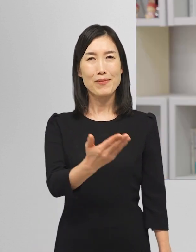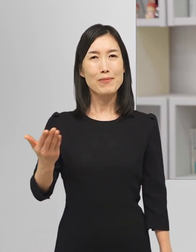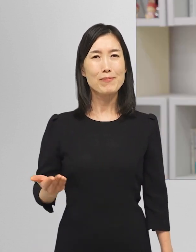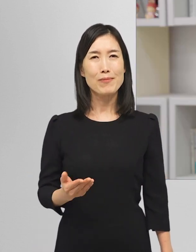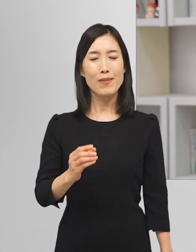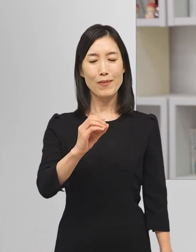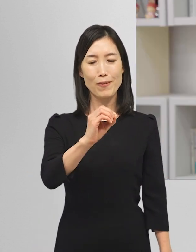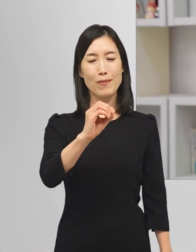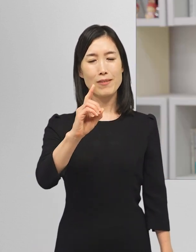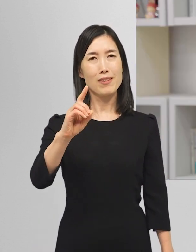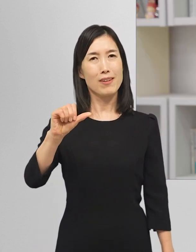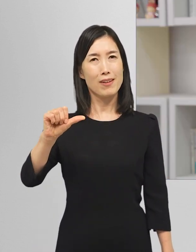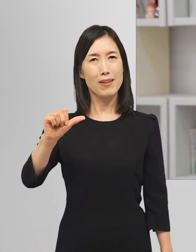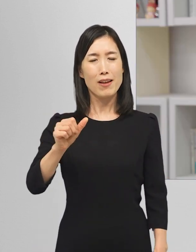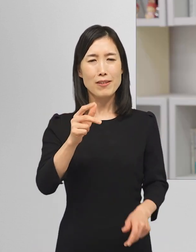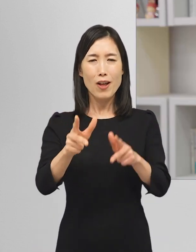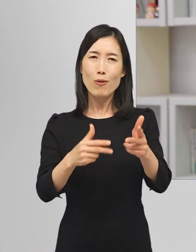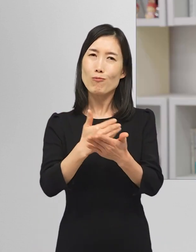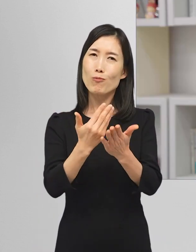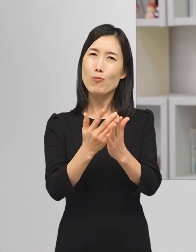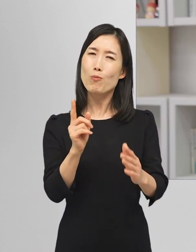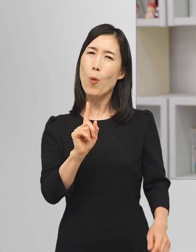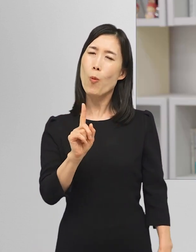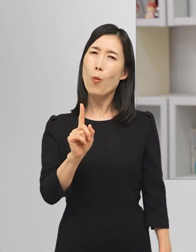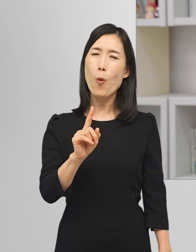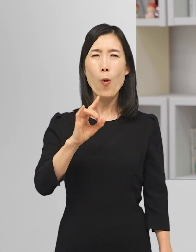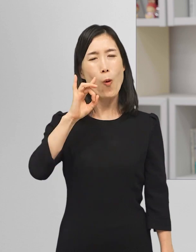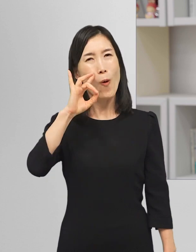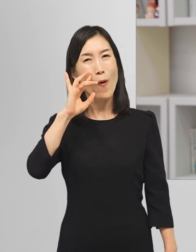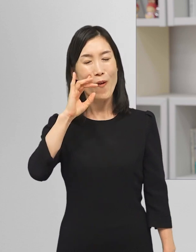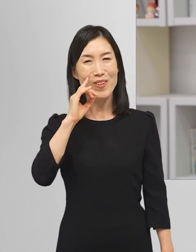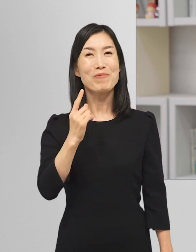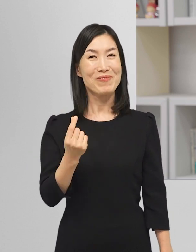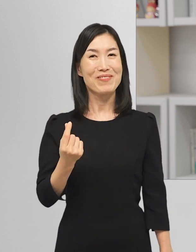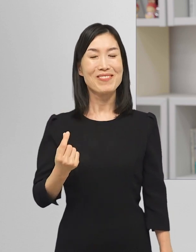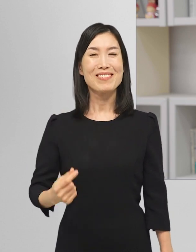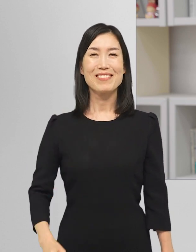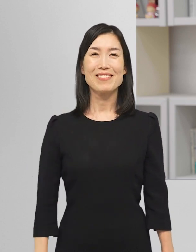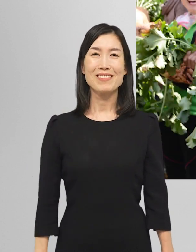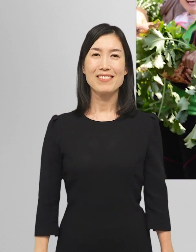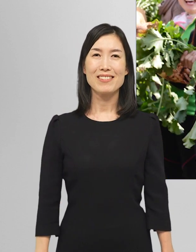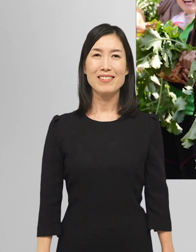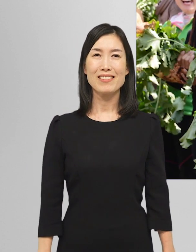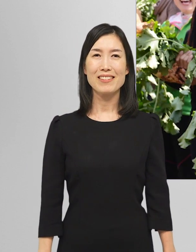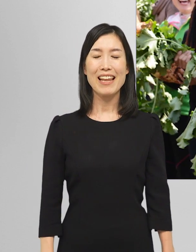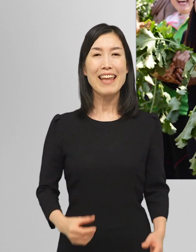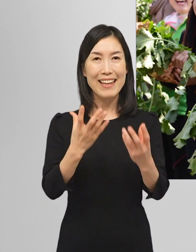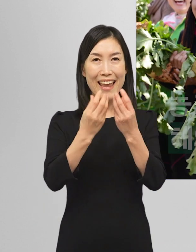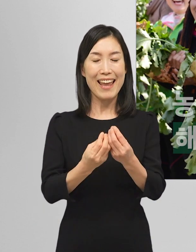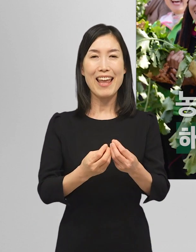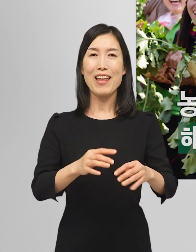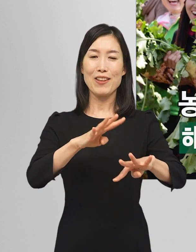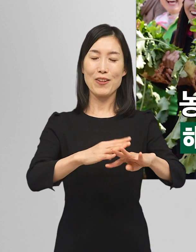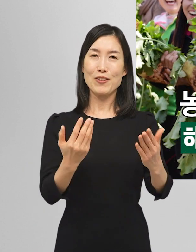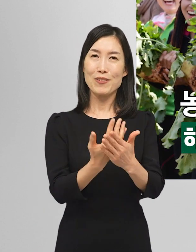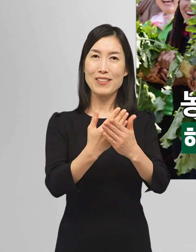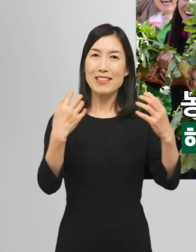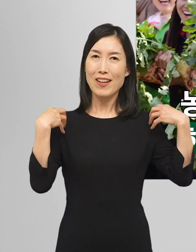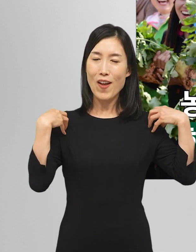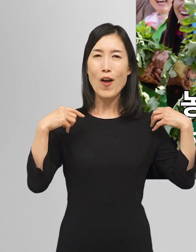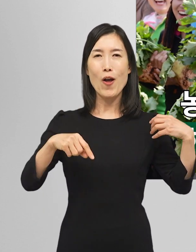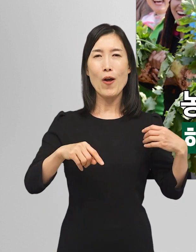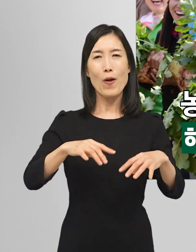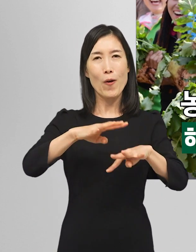국민 여러분들이 어떤 사업이 ODA 사업이지? 라고 궁금해하실 분들이 많을 것 같은데요. 한 가지 예를 들면 농업진흥청에서